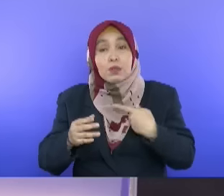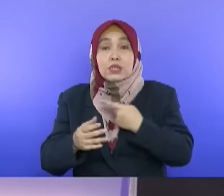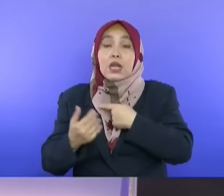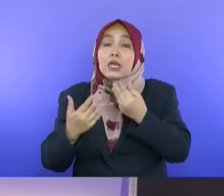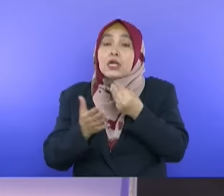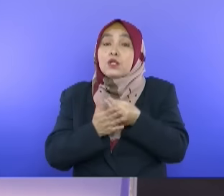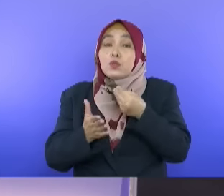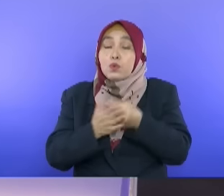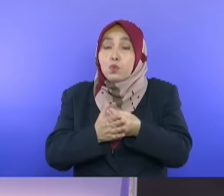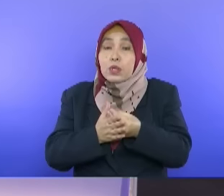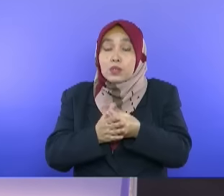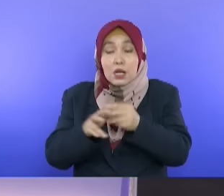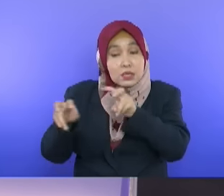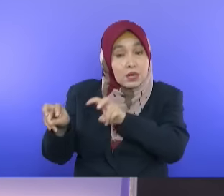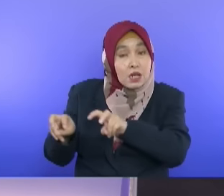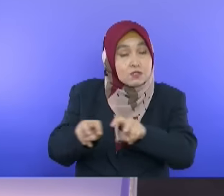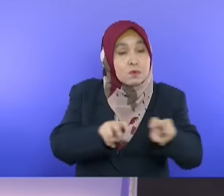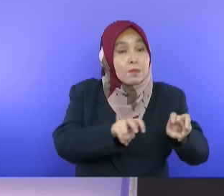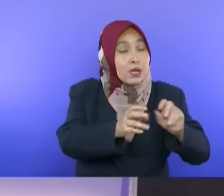ada duit misalnya Allah